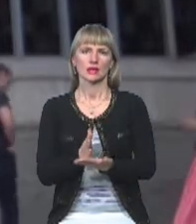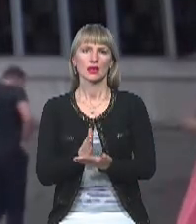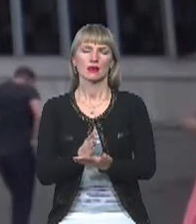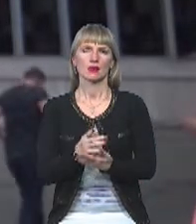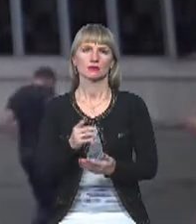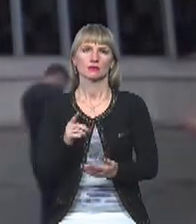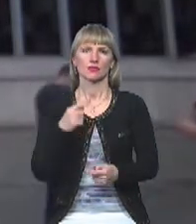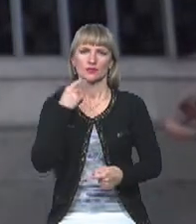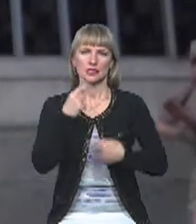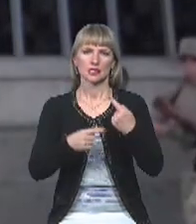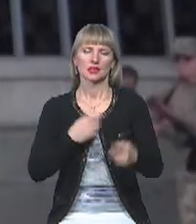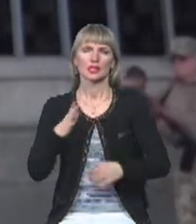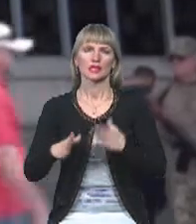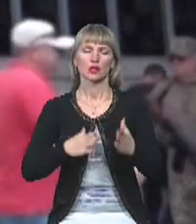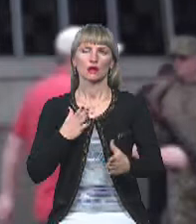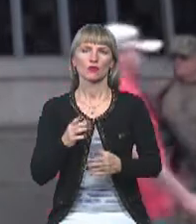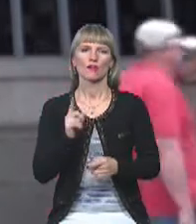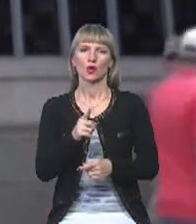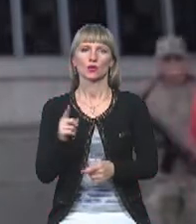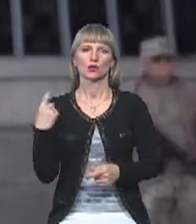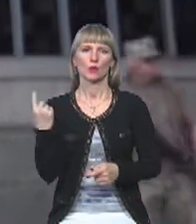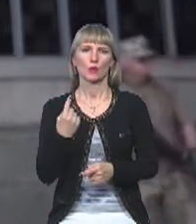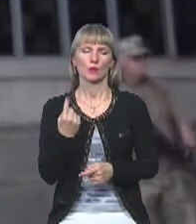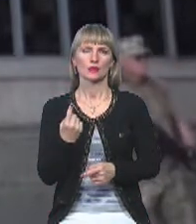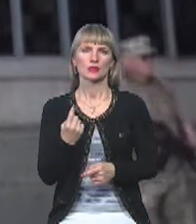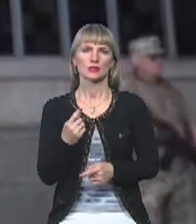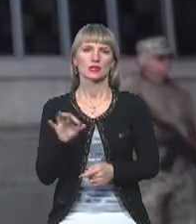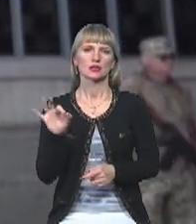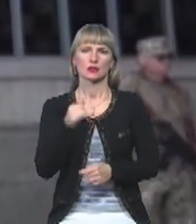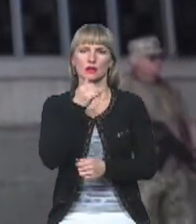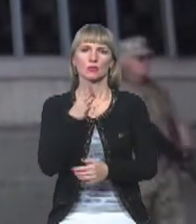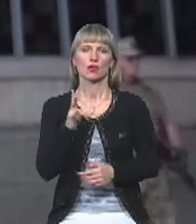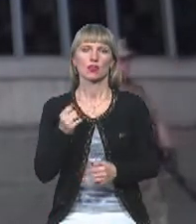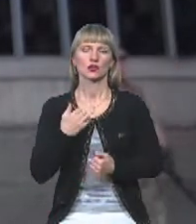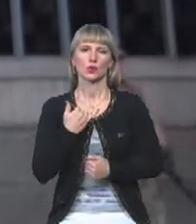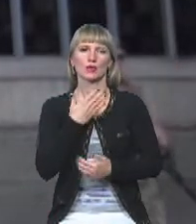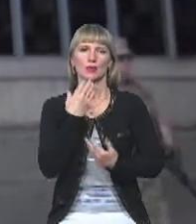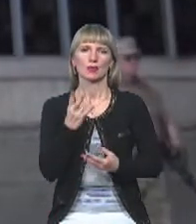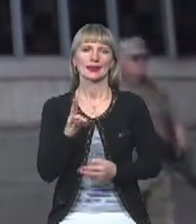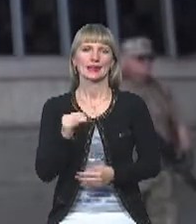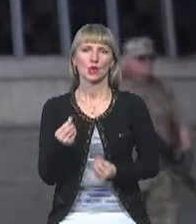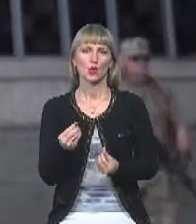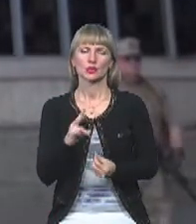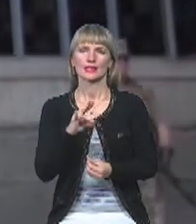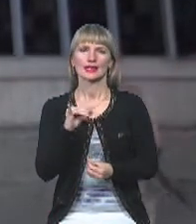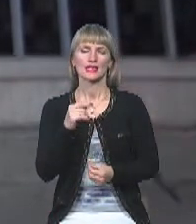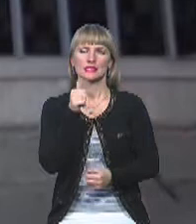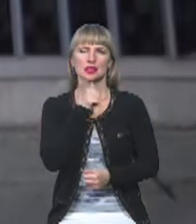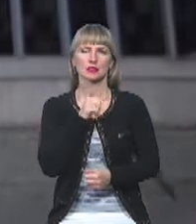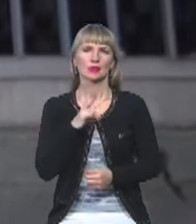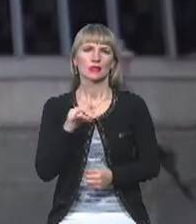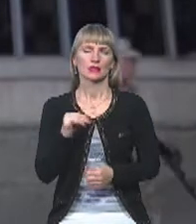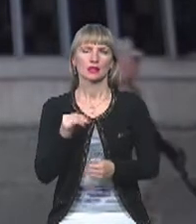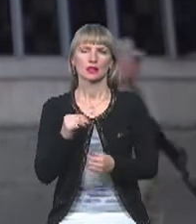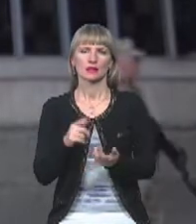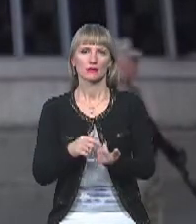тренування. Відповідно, в кожній області зразу ми не можемо, бо, на жаль, у нас нема ні коштів, ні засобів, ні средств.